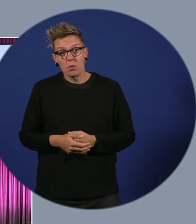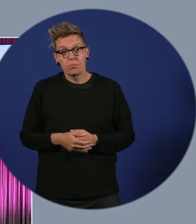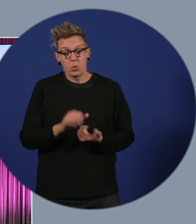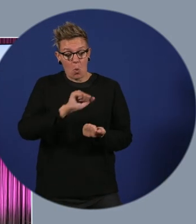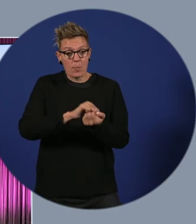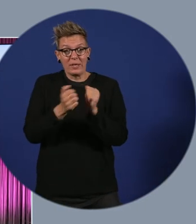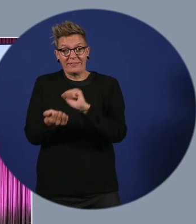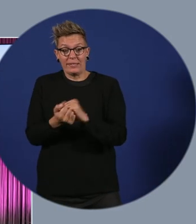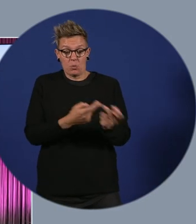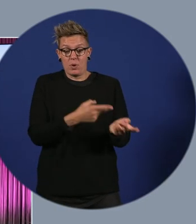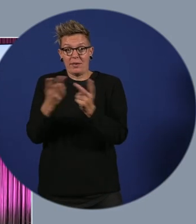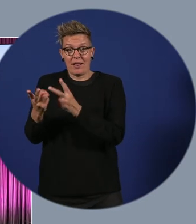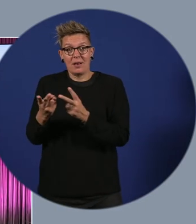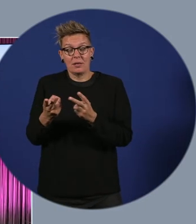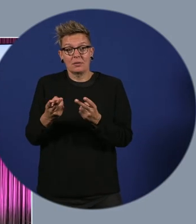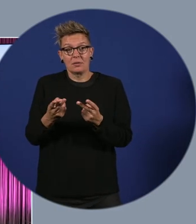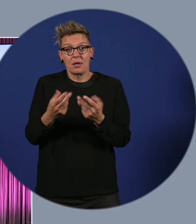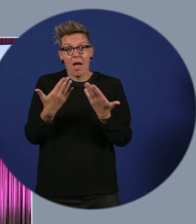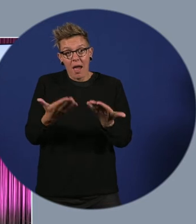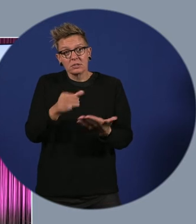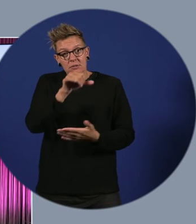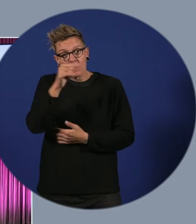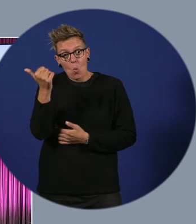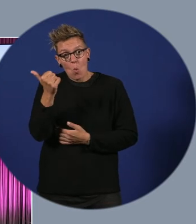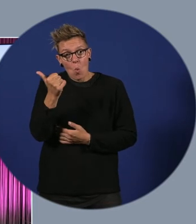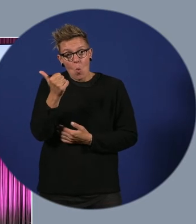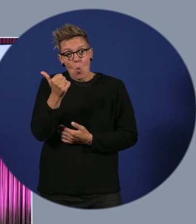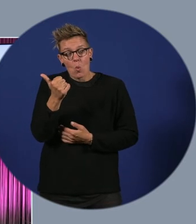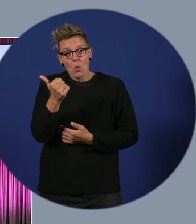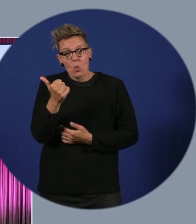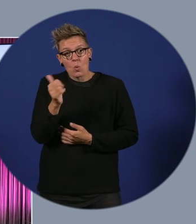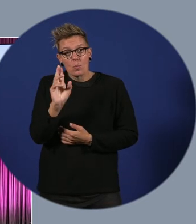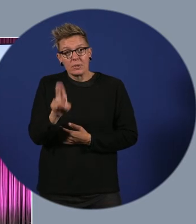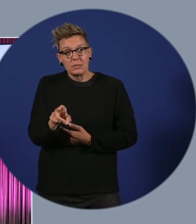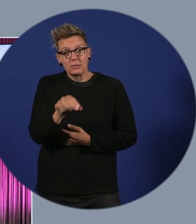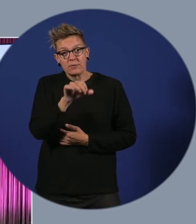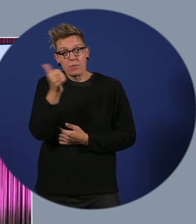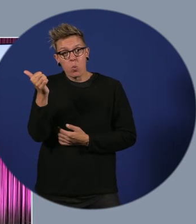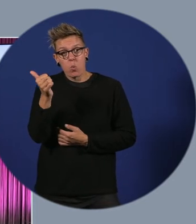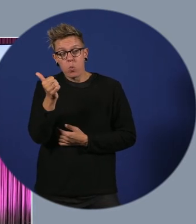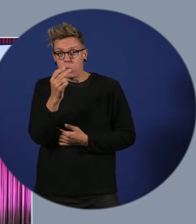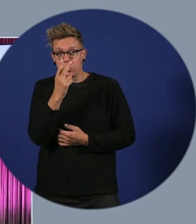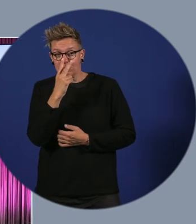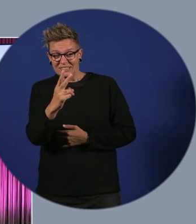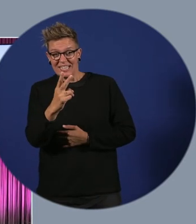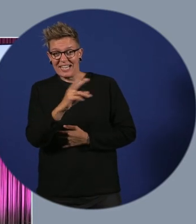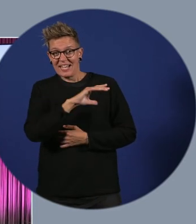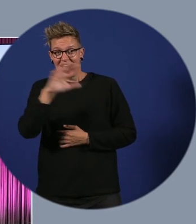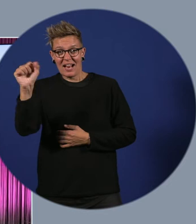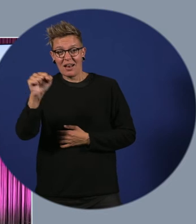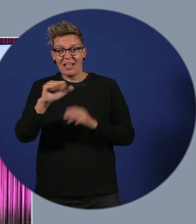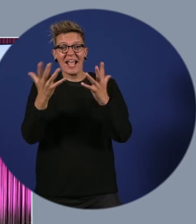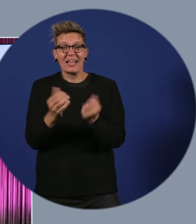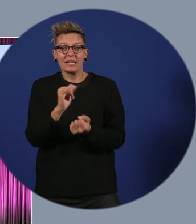landskapet också har blivit lite mer svåröverblickbart. Så det var deras dominerande bild.